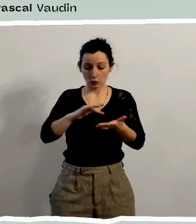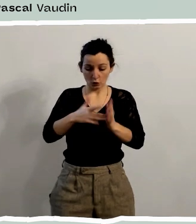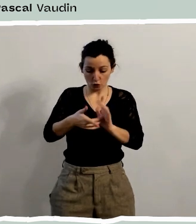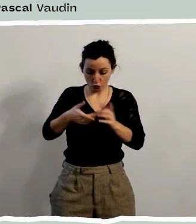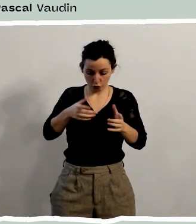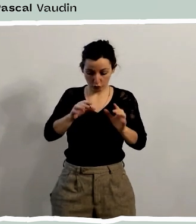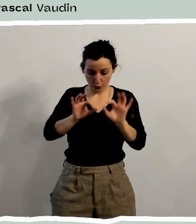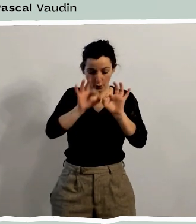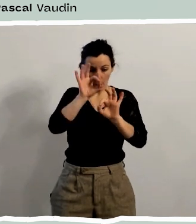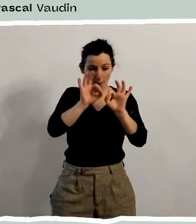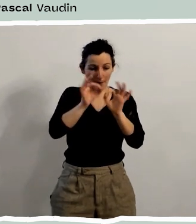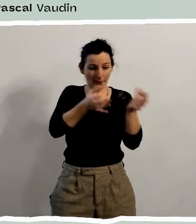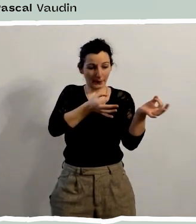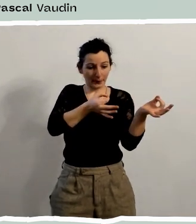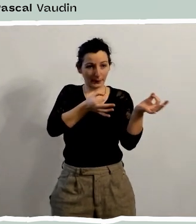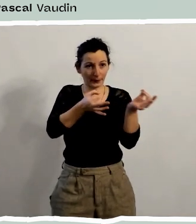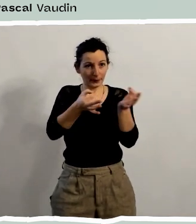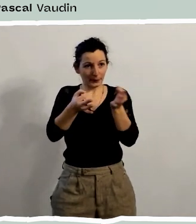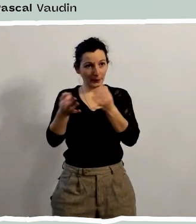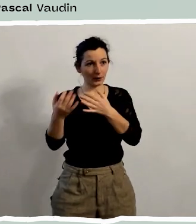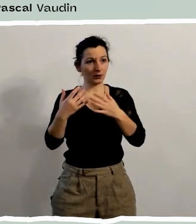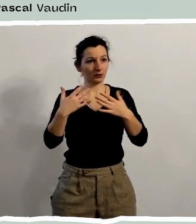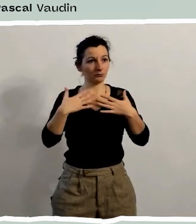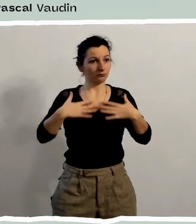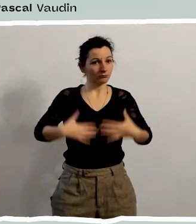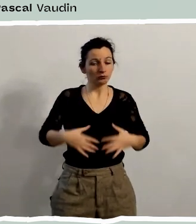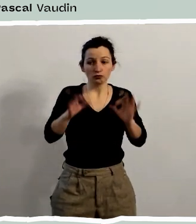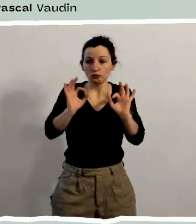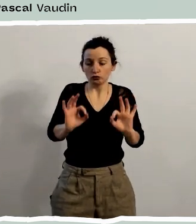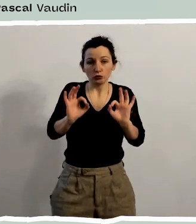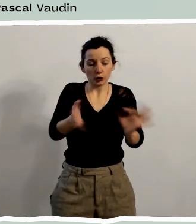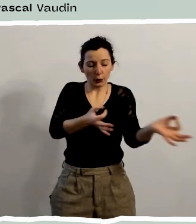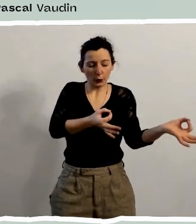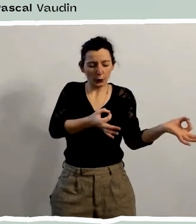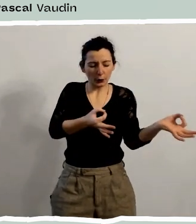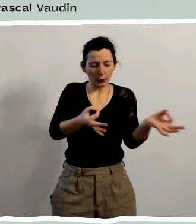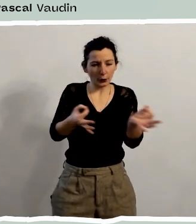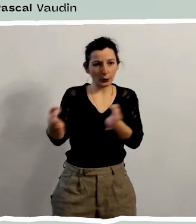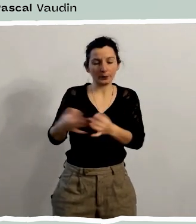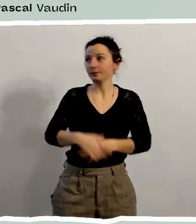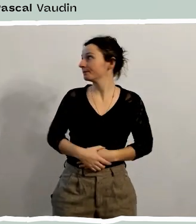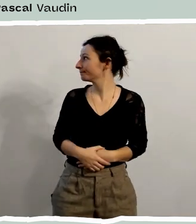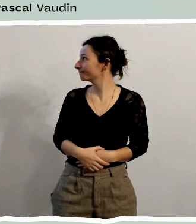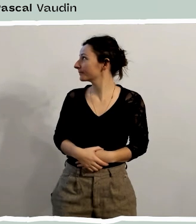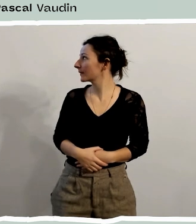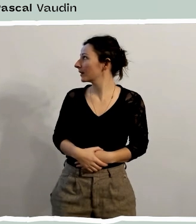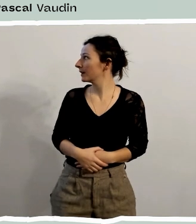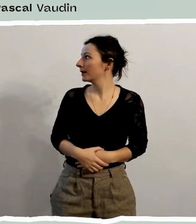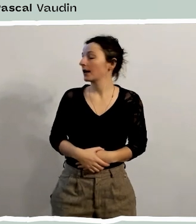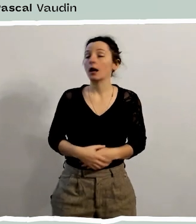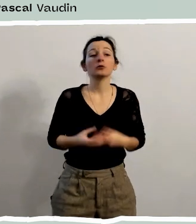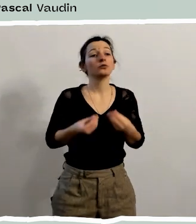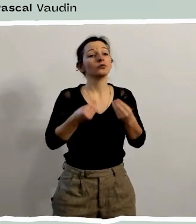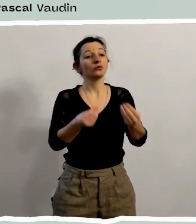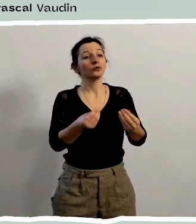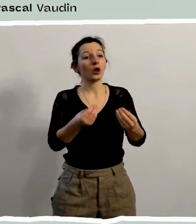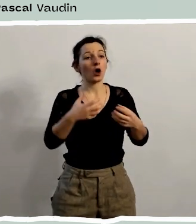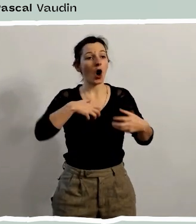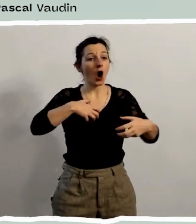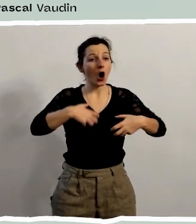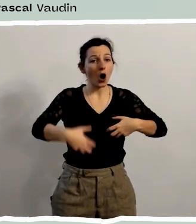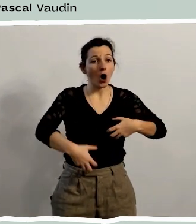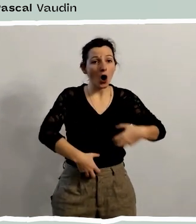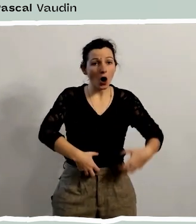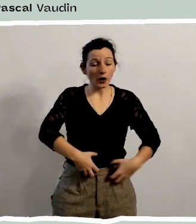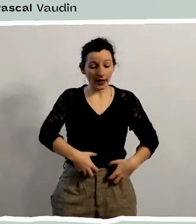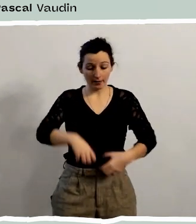le plus constants possible et le plus optimal possible. Donc là, je vous ai donné le répertoire des